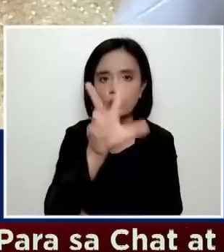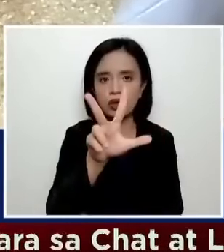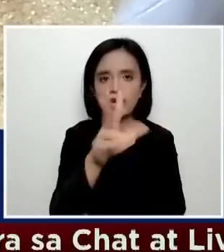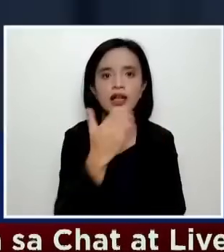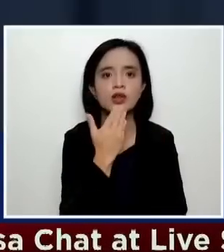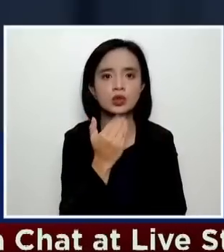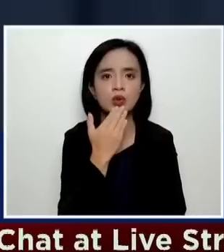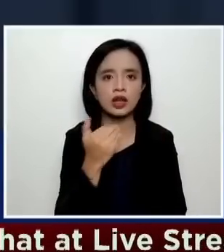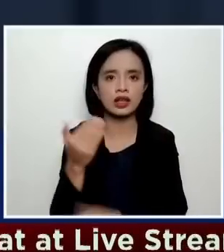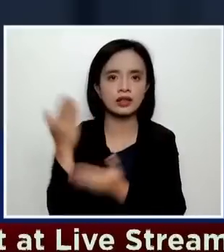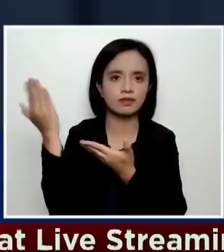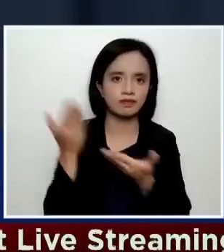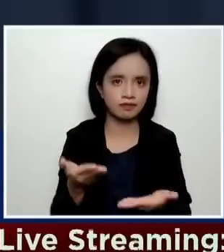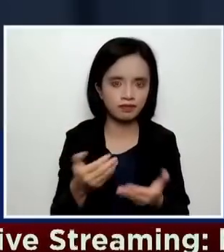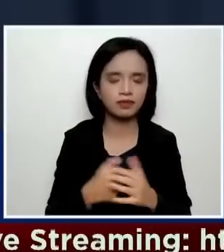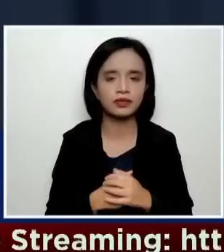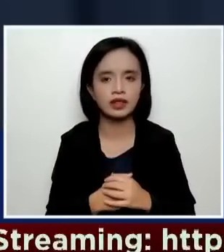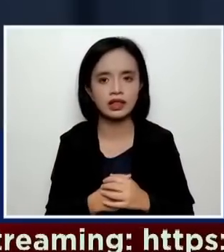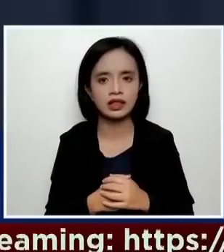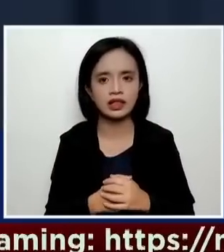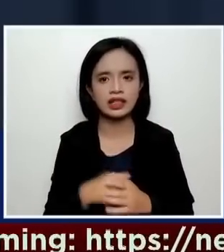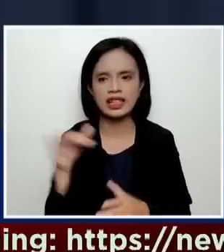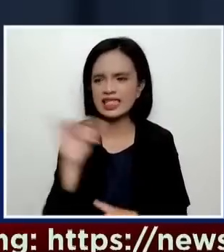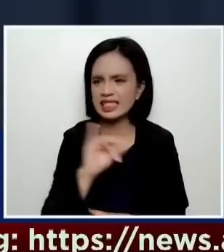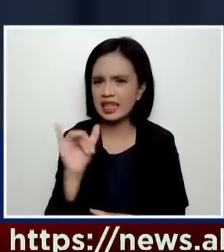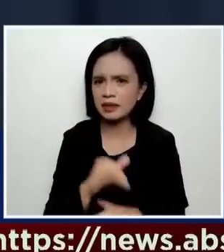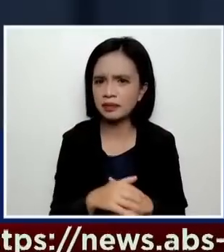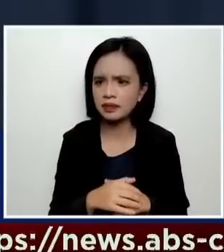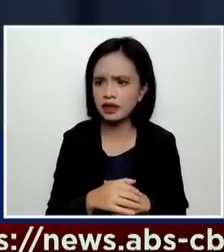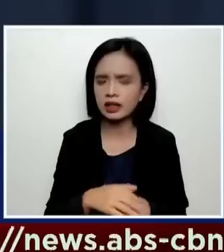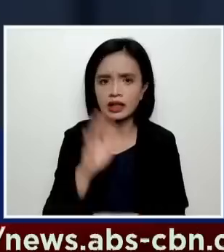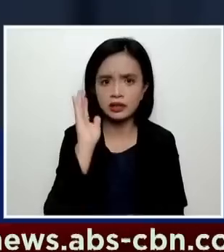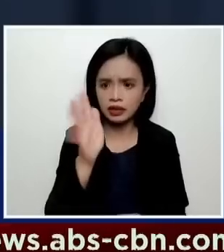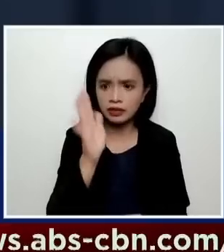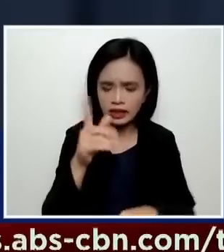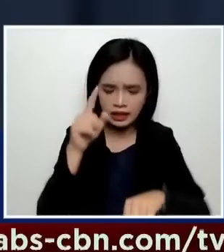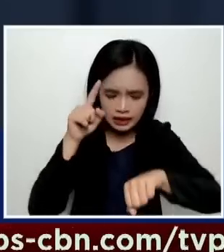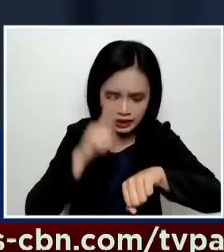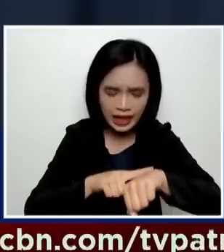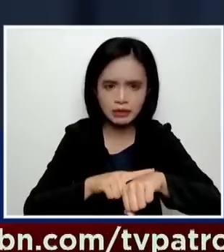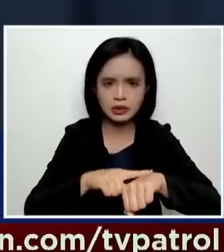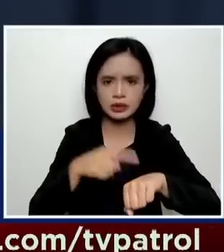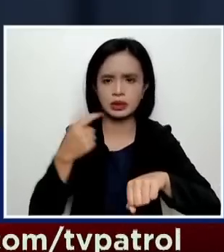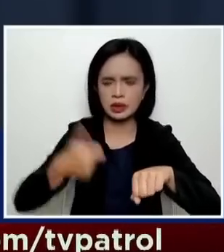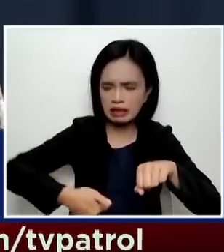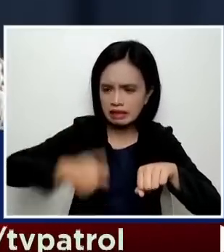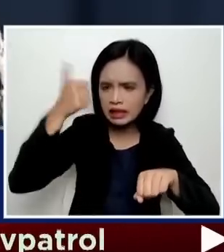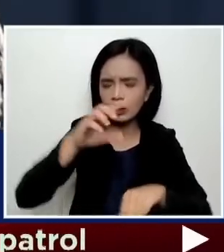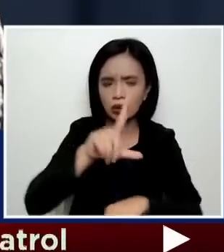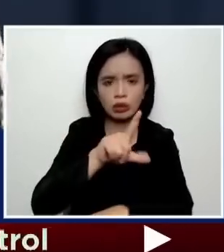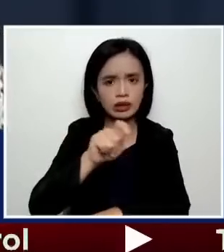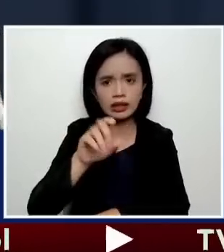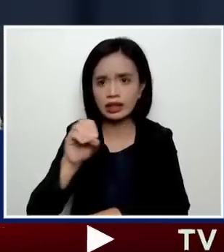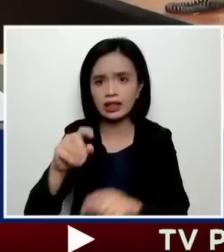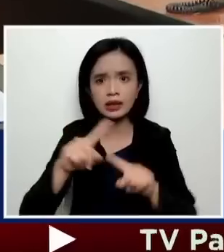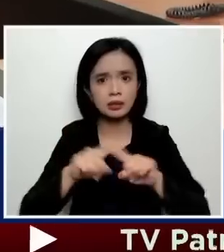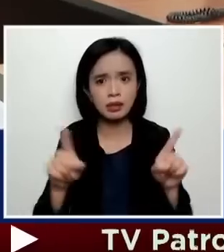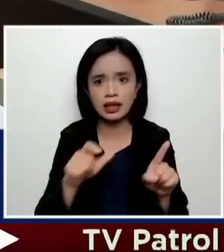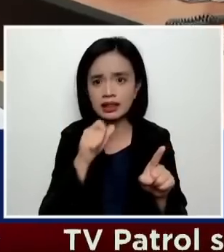traders. Parang tumama ka ng 50 times sa super lotto nang hindi ka man lang